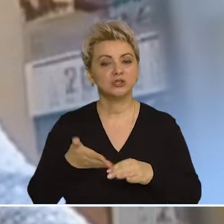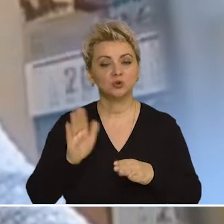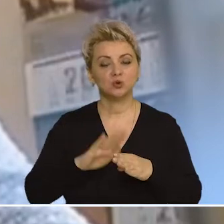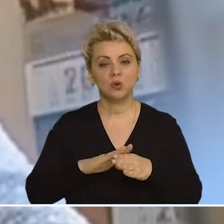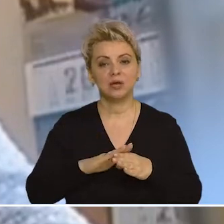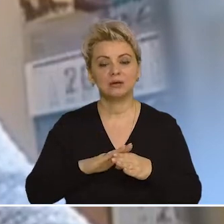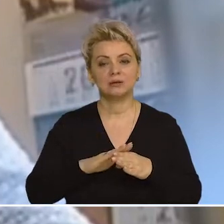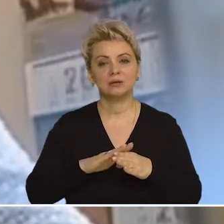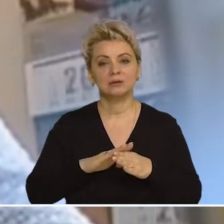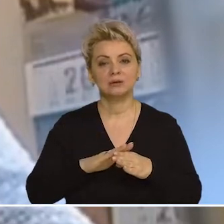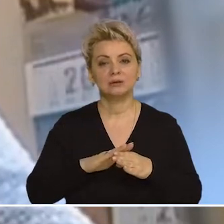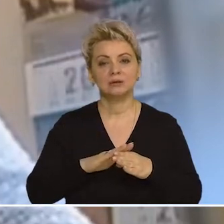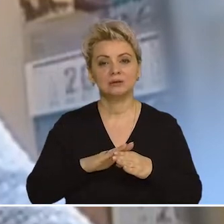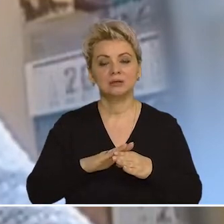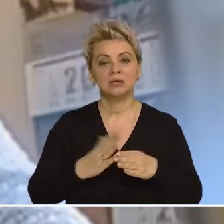крайне тяжелая.